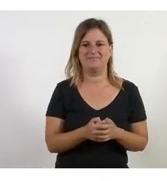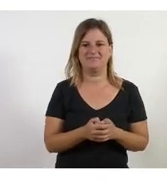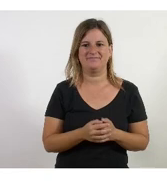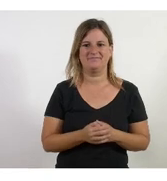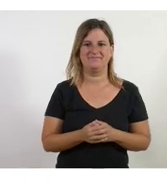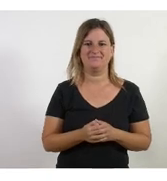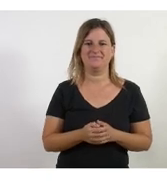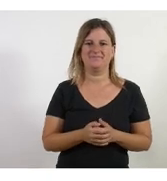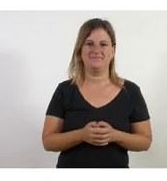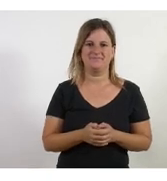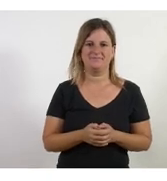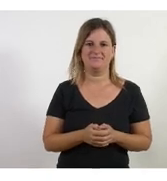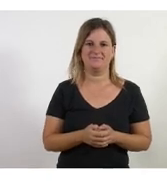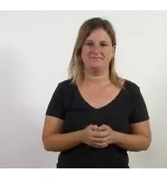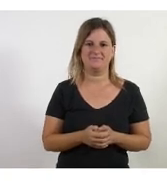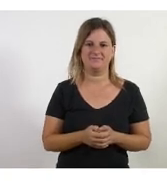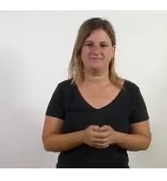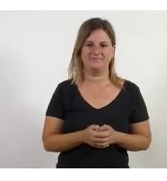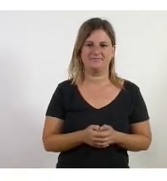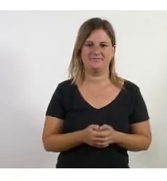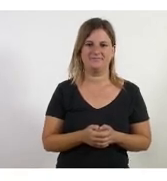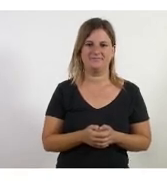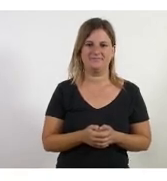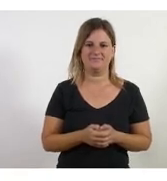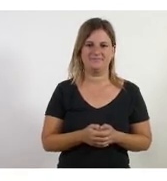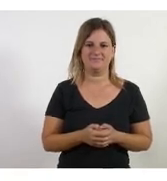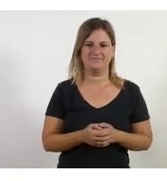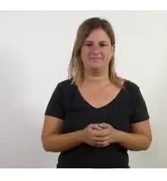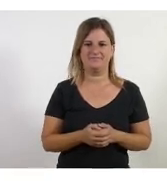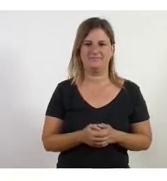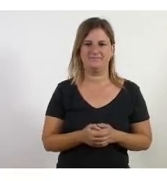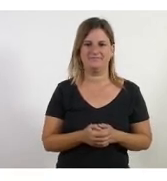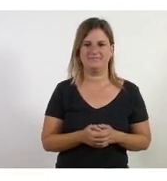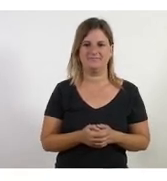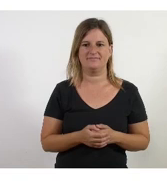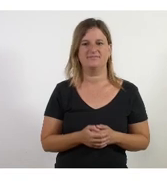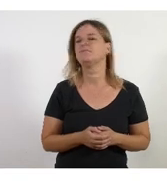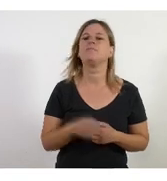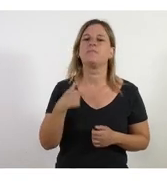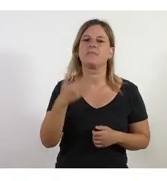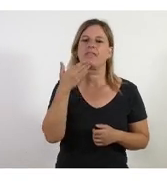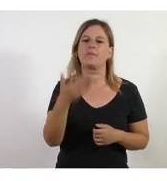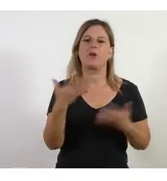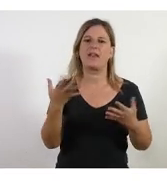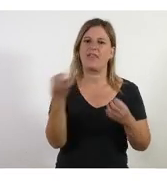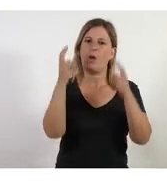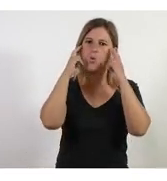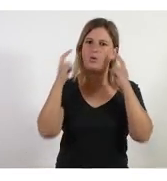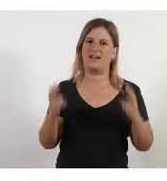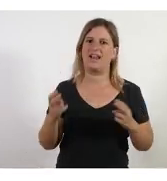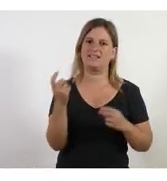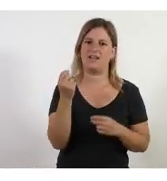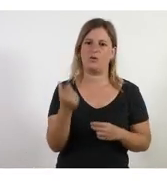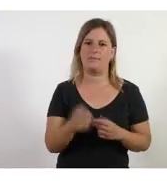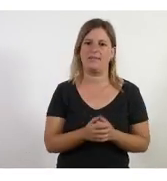Som-hi. Va, us demano que ens hem de posar una mica... Ens hem de relaxar una mica, Vale? Llavors, us demano que